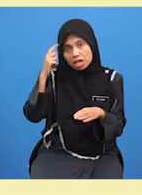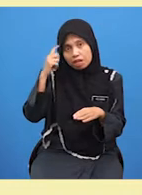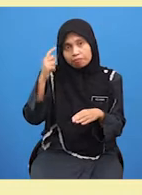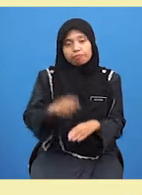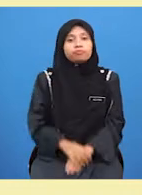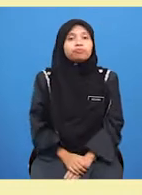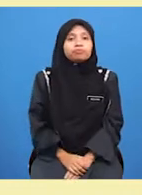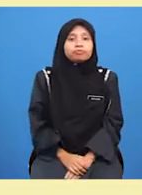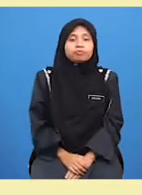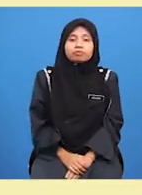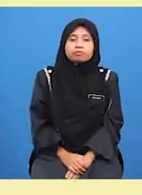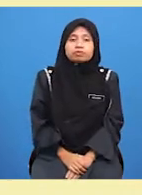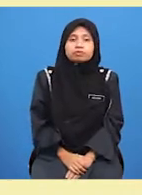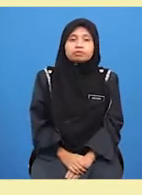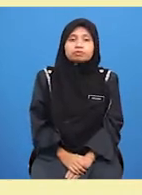fikir-fikirkannya.